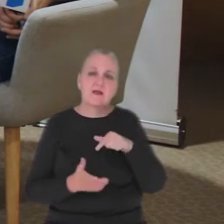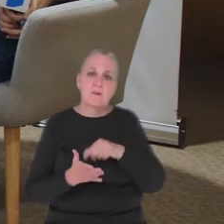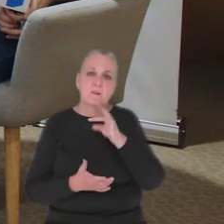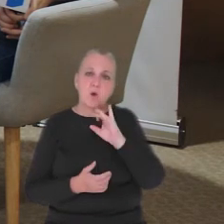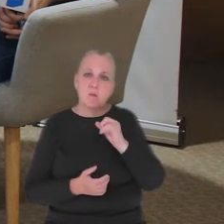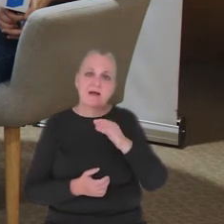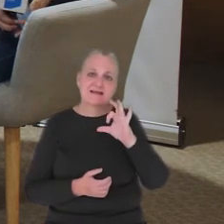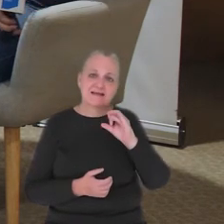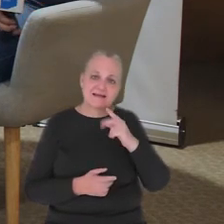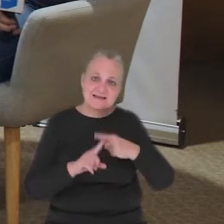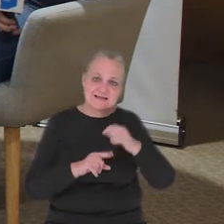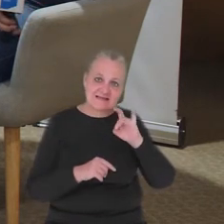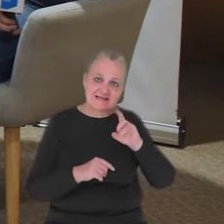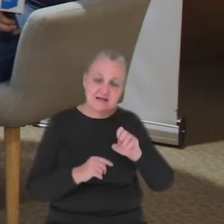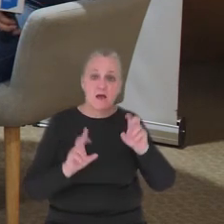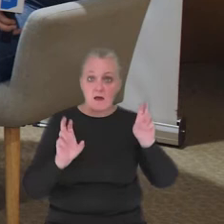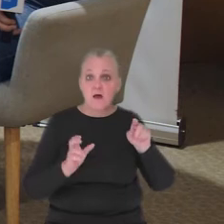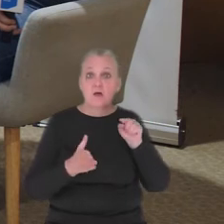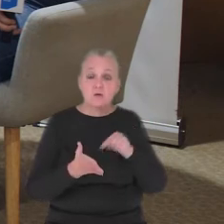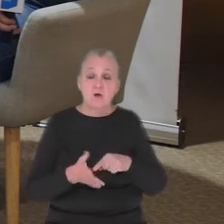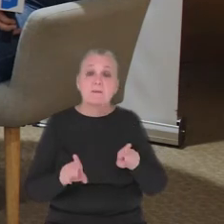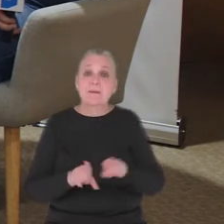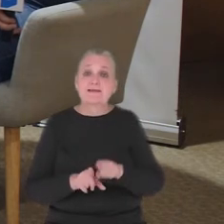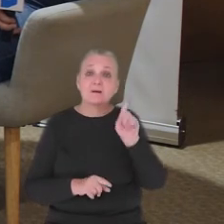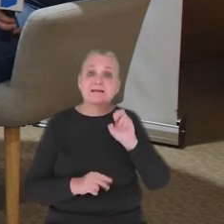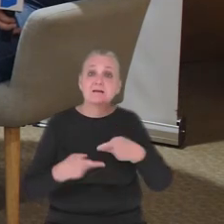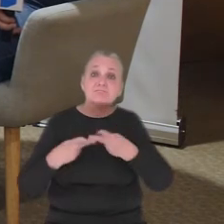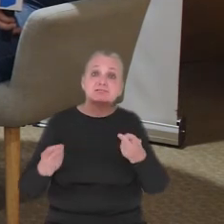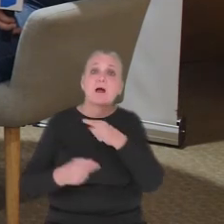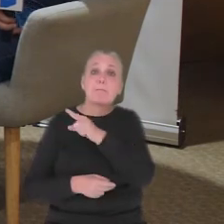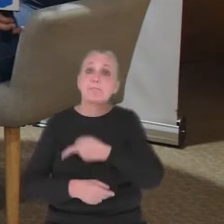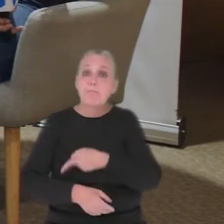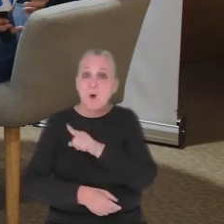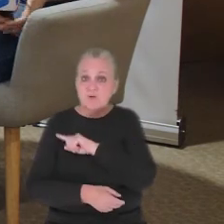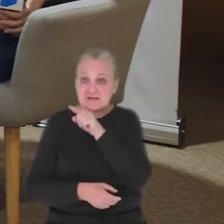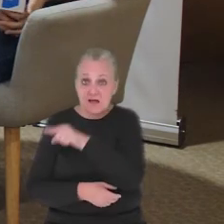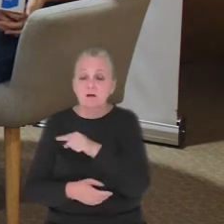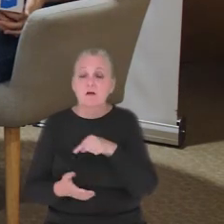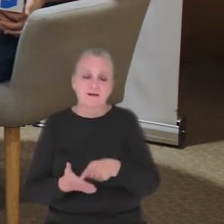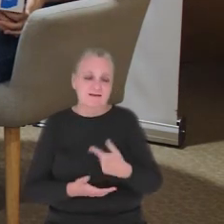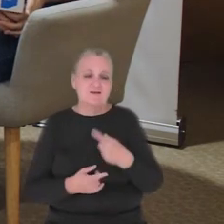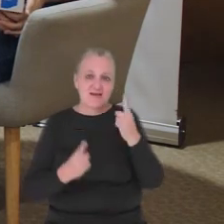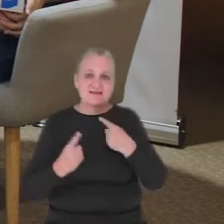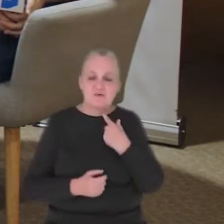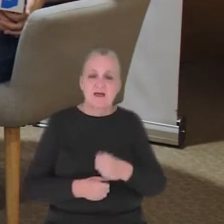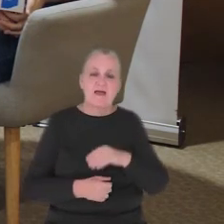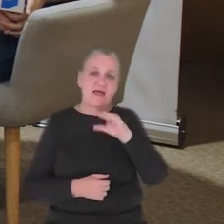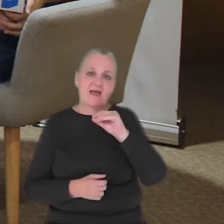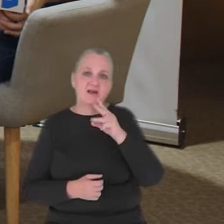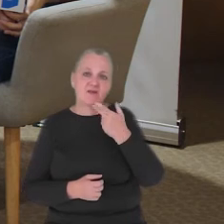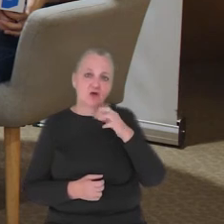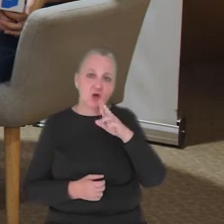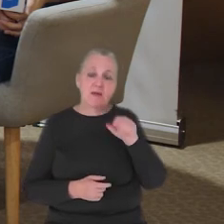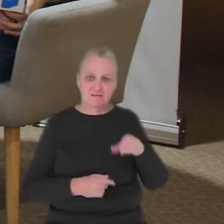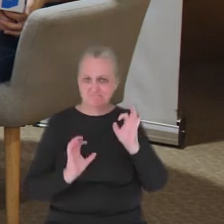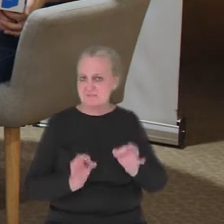Kiedy pomyślimy o niektórych zinach wydawanych w Poznaniu, one czasami są zabawne, kiedy myślimy o Inktoberach, które ewidentnie są zinami, no